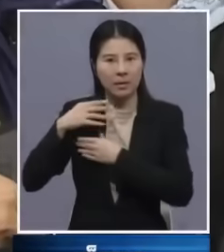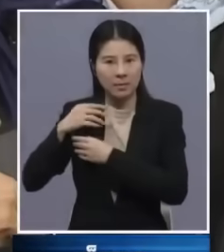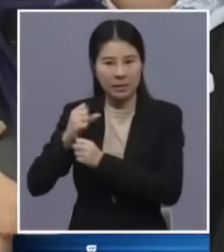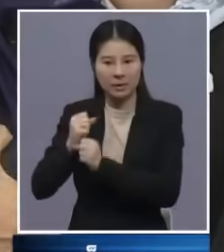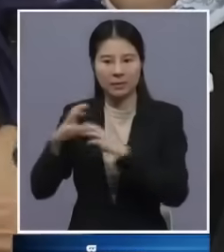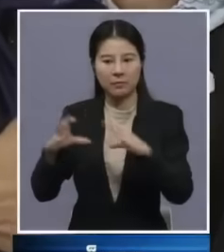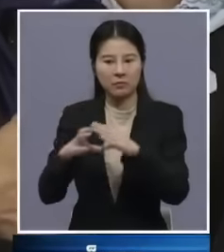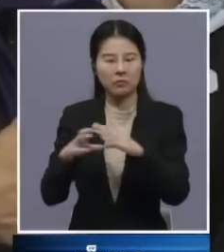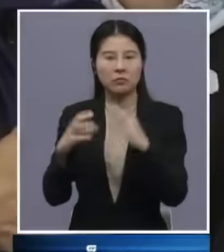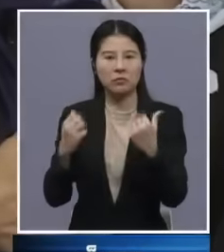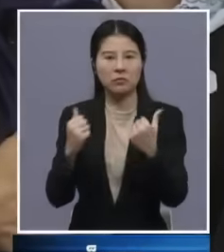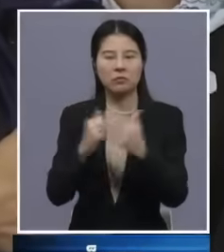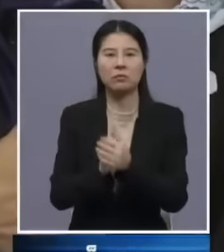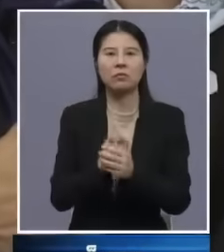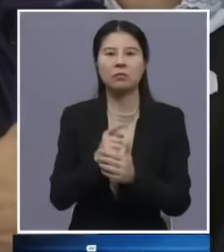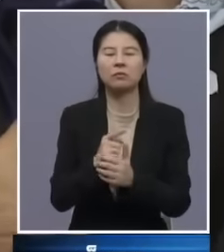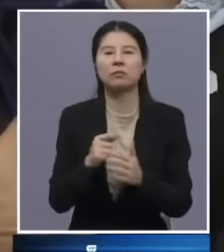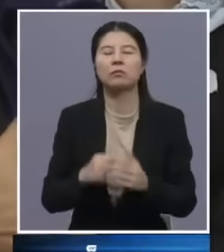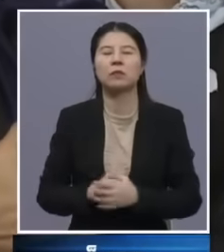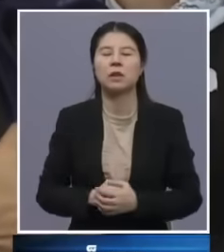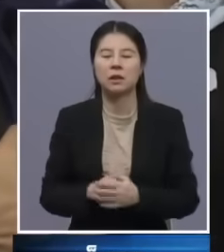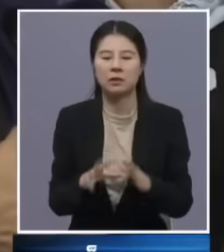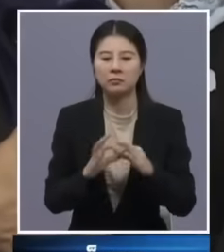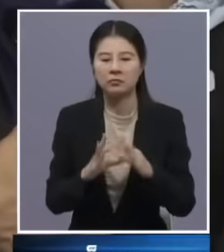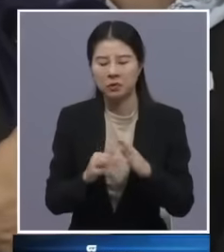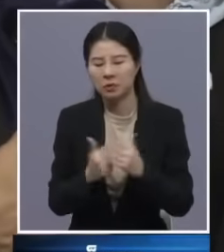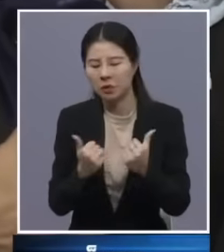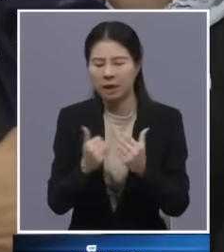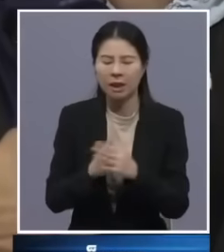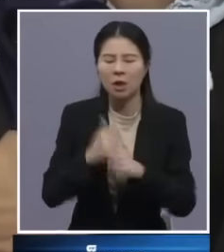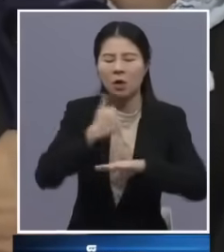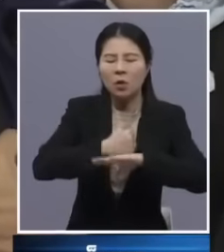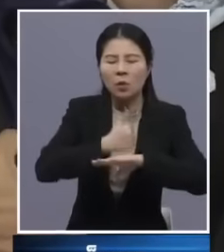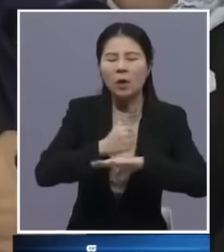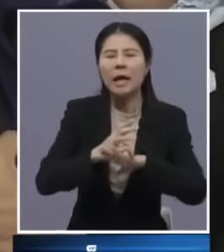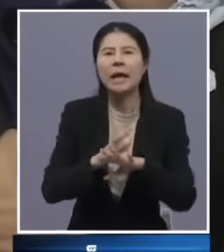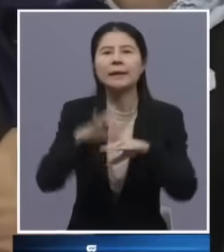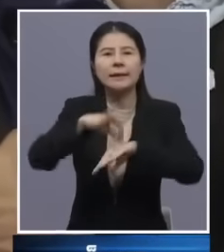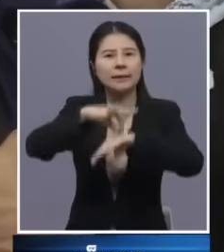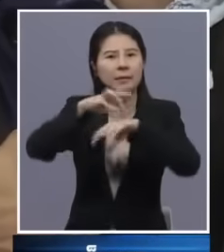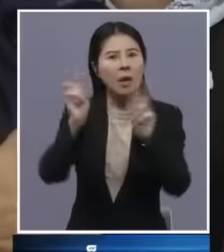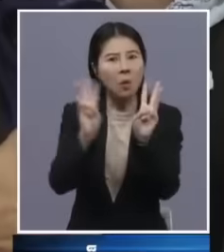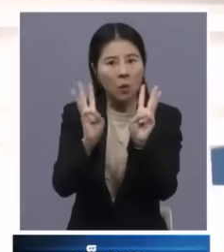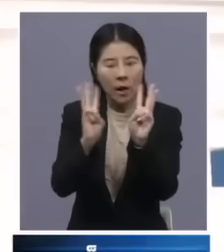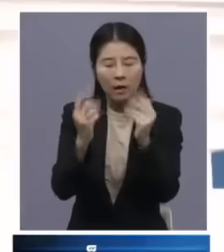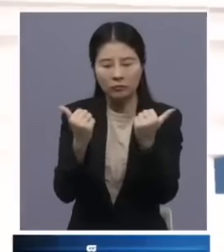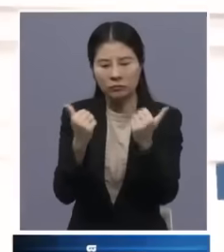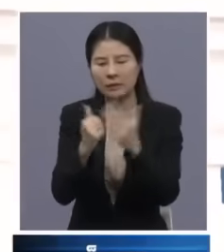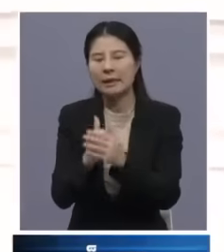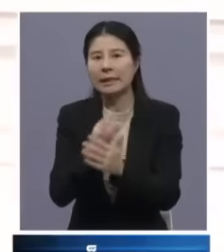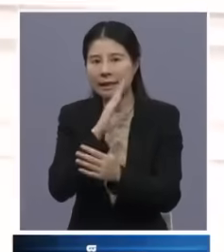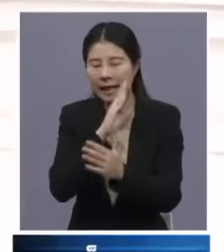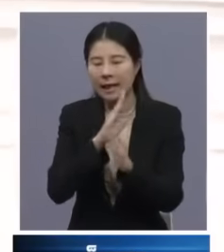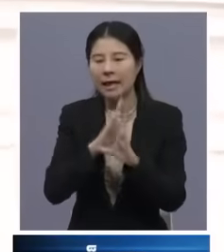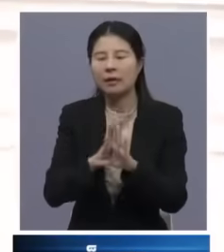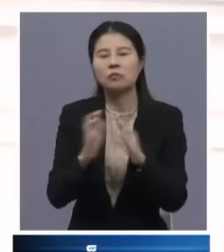ปัตย์ตอนนี้เป็นหัวเลี้ยวหัวต่อที่จะต้องหาหัวหน้าพรรครอบนี้ถ้าหาไม่ได้คุณผู้ชมครับอาจจะ